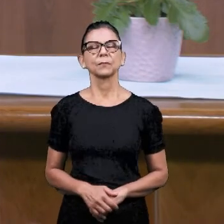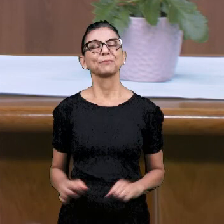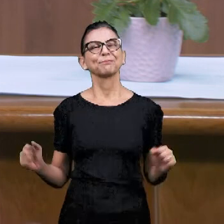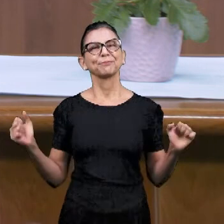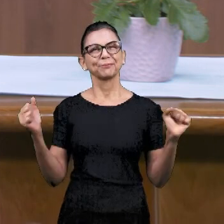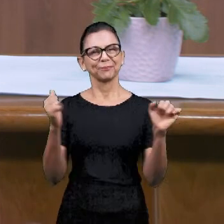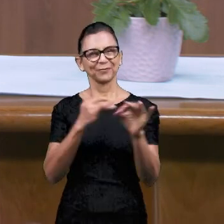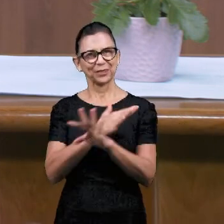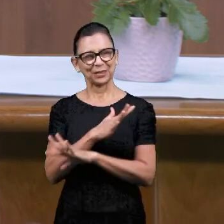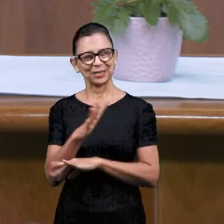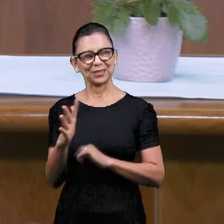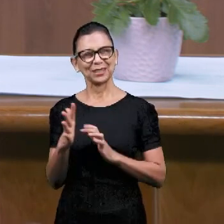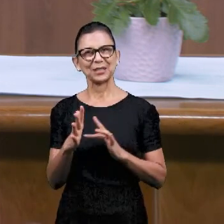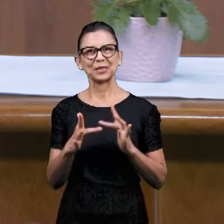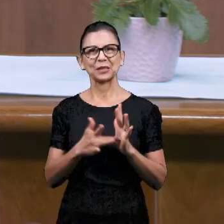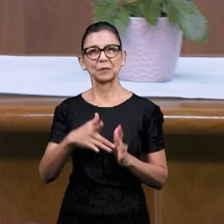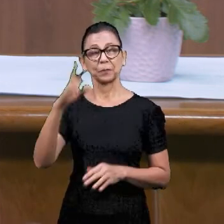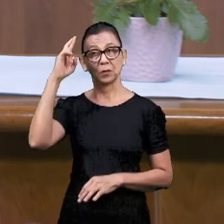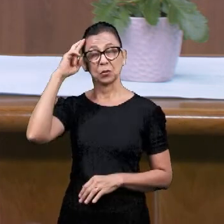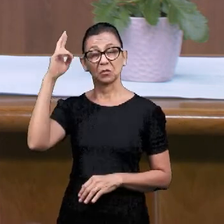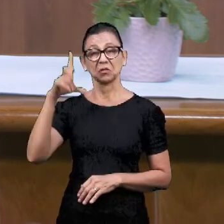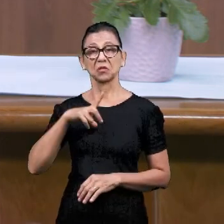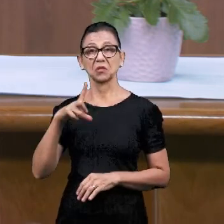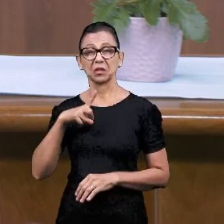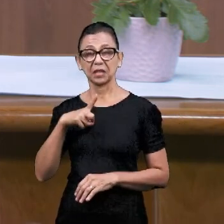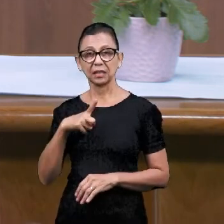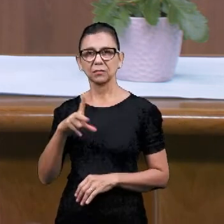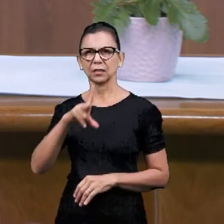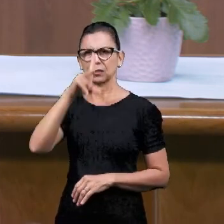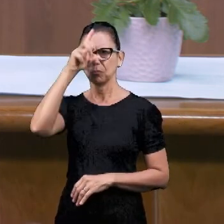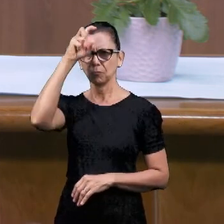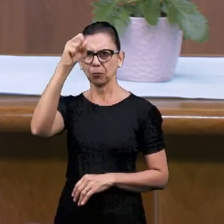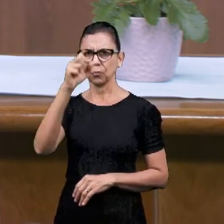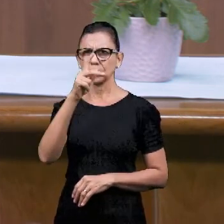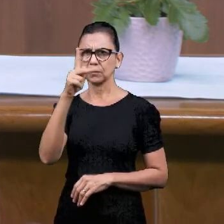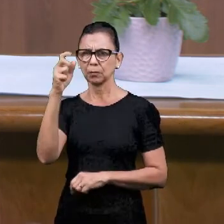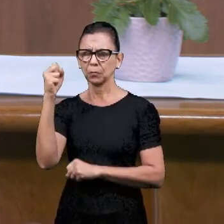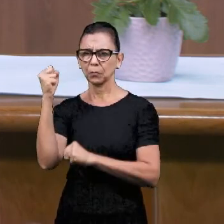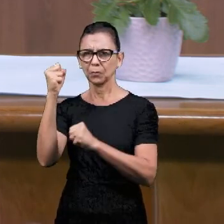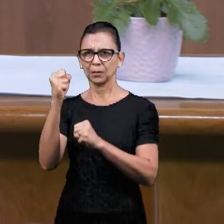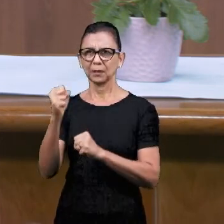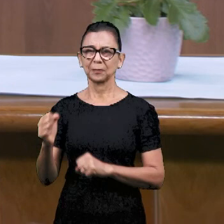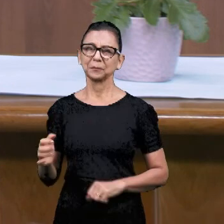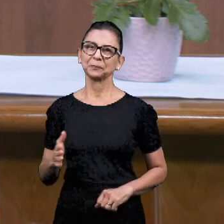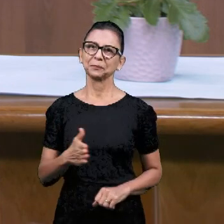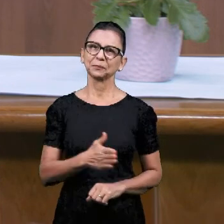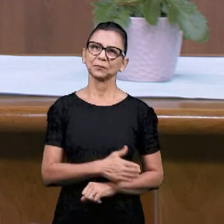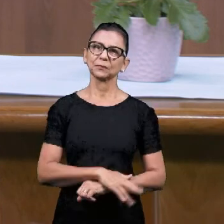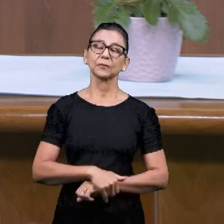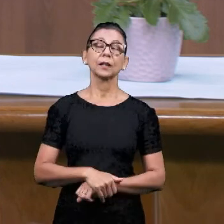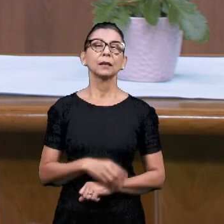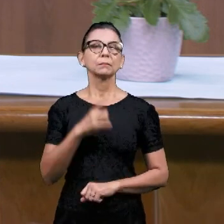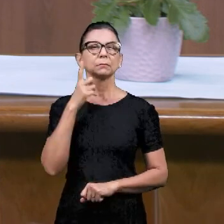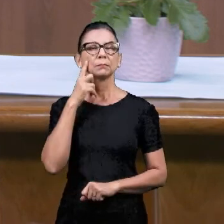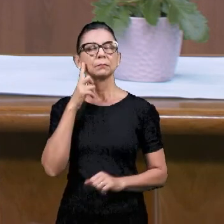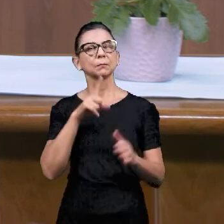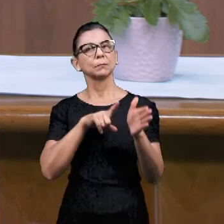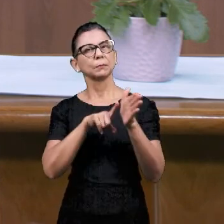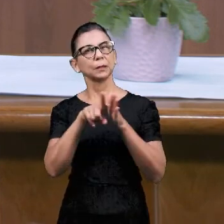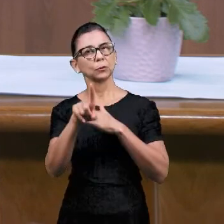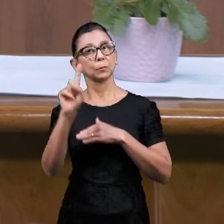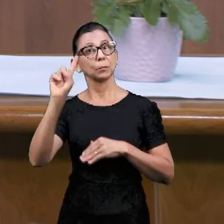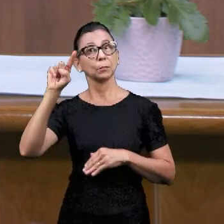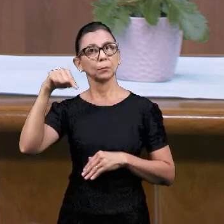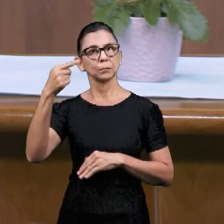Gloire à Jésus, le Seigneur nous fortifie dans la force de son pouvoir. Mes frères, nous allons maintenant aux questions. Les questions